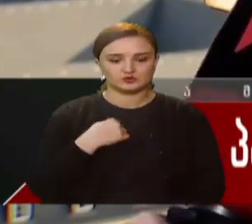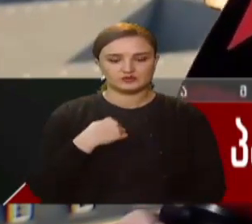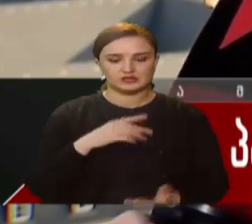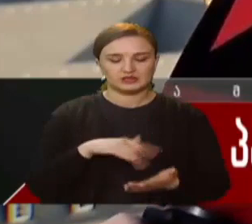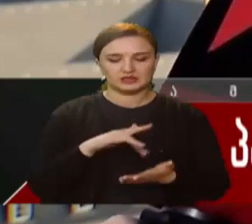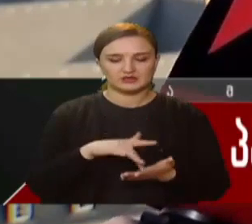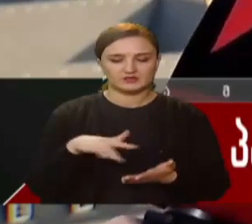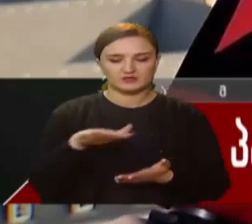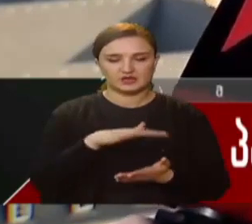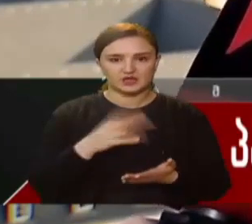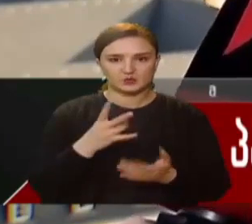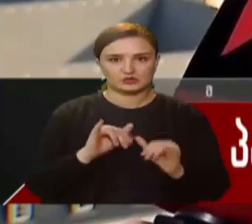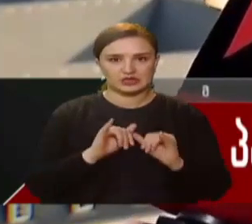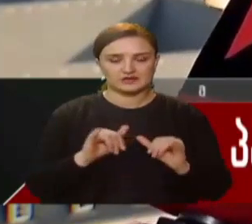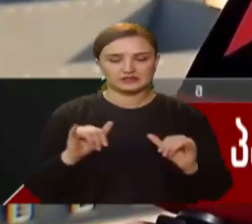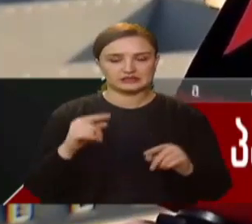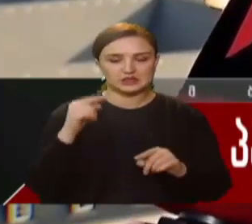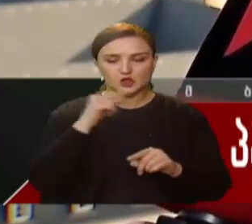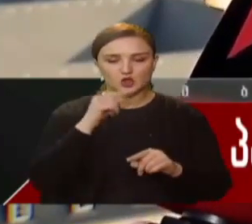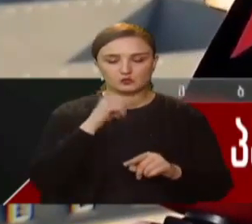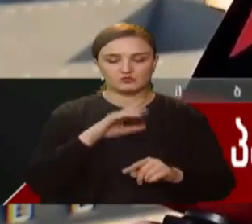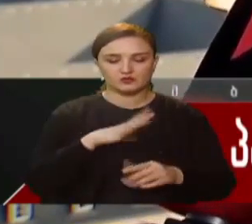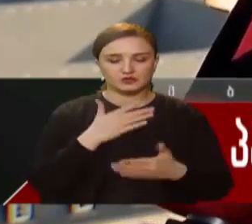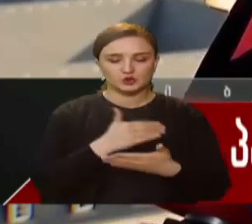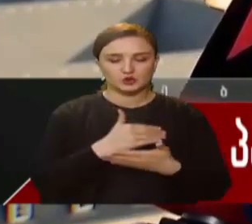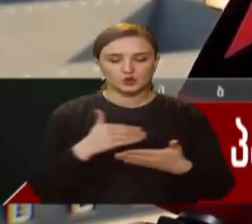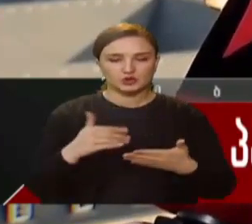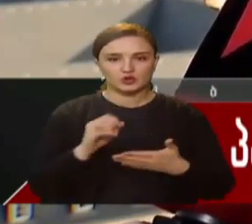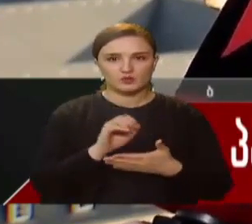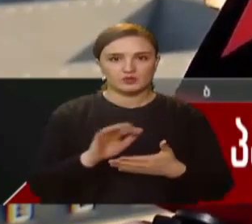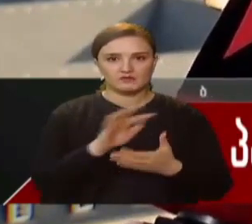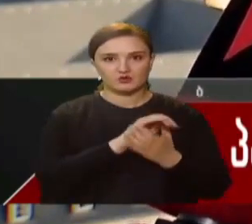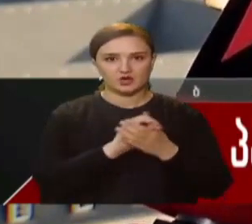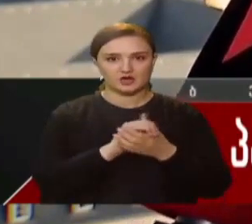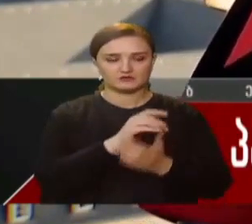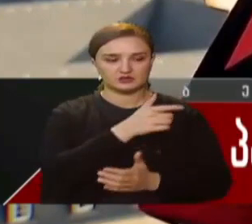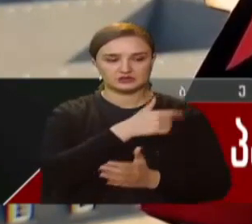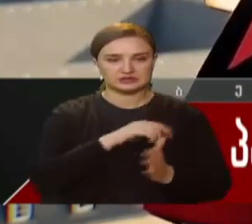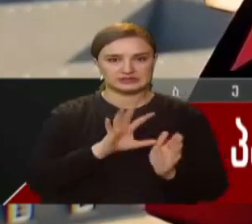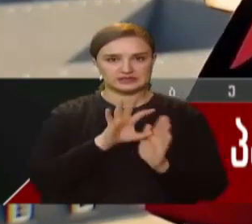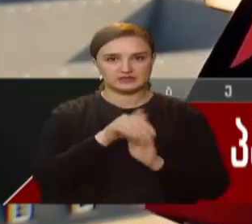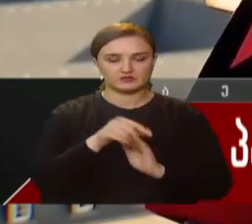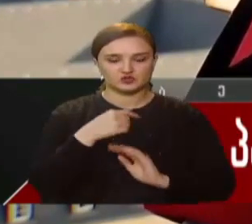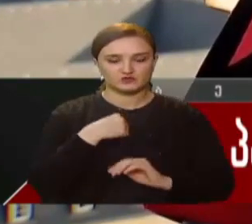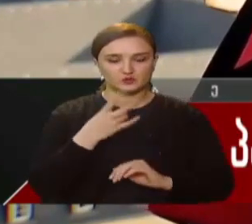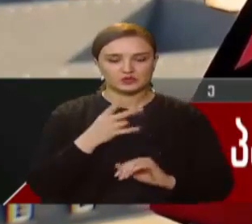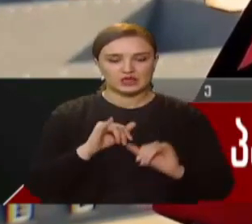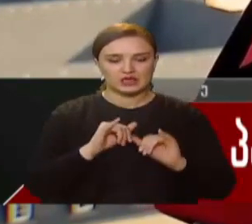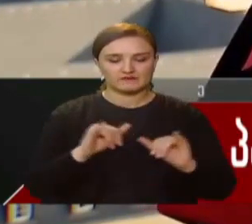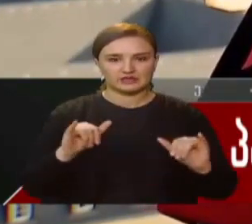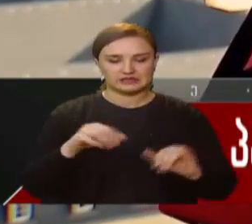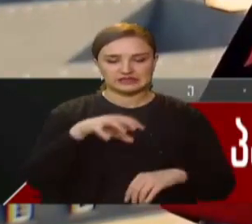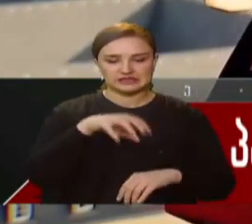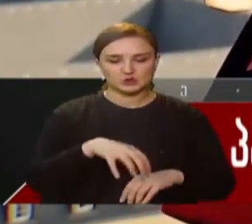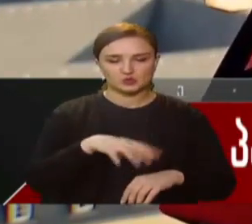უნდა განვითარდეს ეკონომიკურად, იმისთვის რომ ვიყოთ იმ დონეზე, რომ ვიყოთ ევროკავშირის სრულფასოვანი წევრი, ჩვენი ქვეყანა უნდა განვითარდეს ინსტიტუციურად, იმისთვის